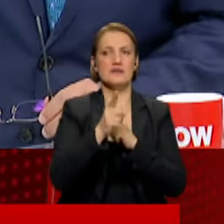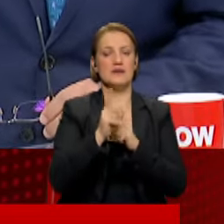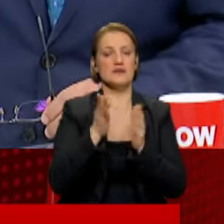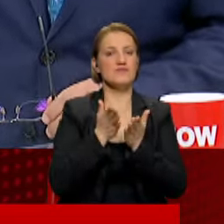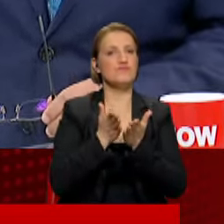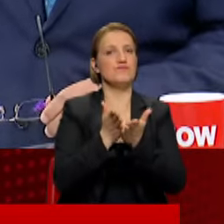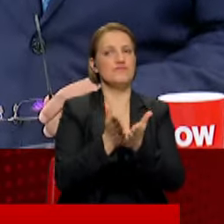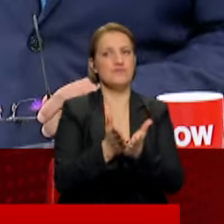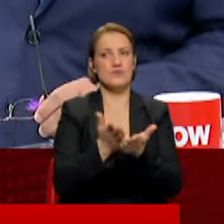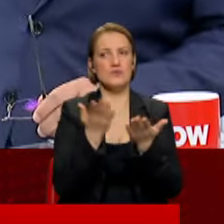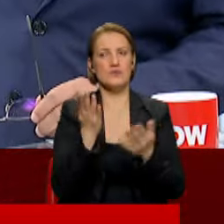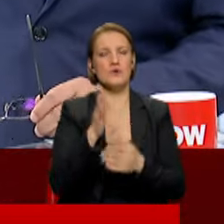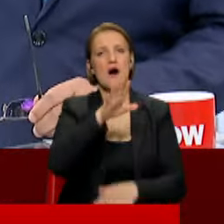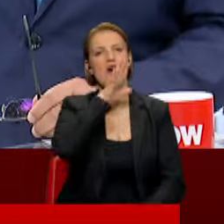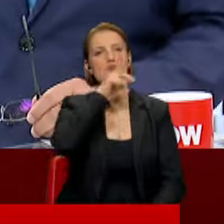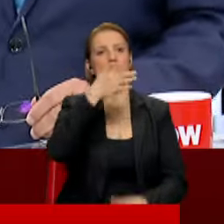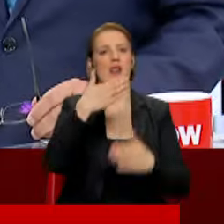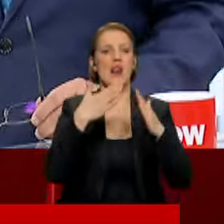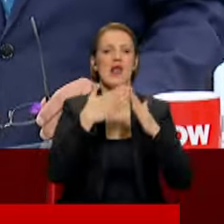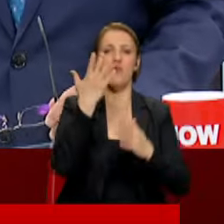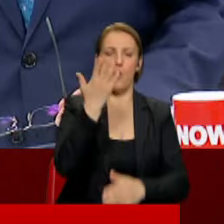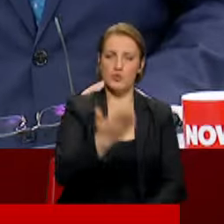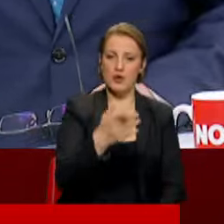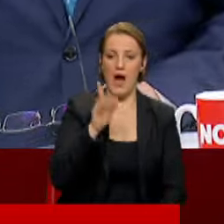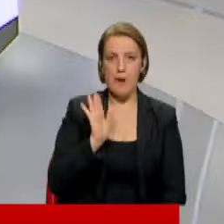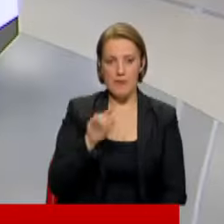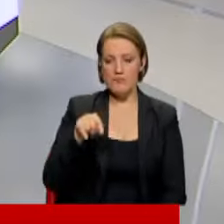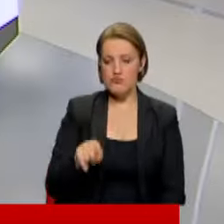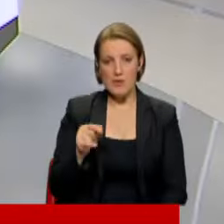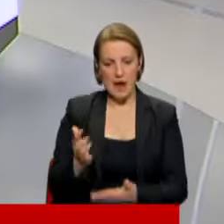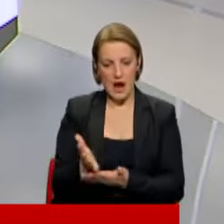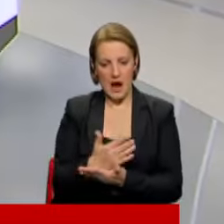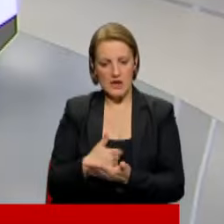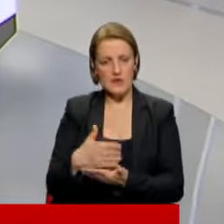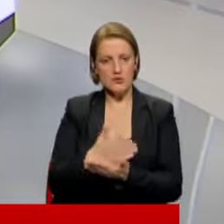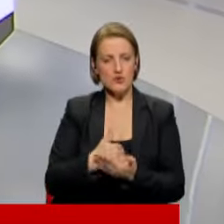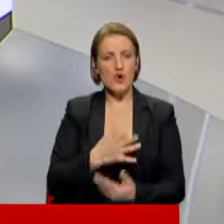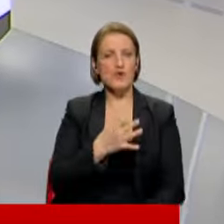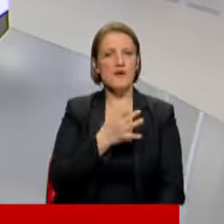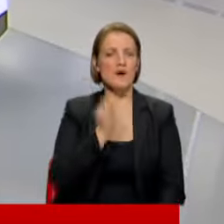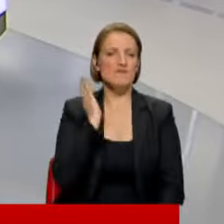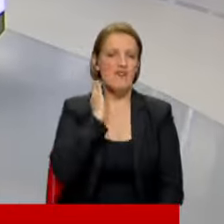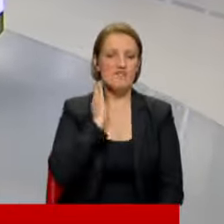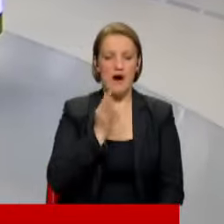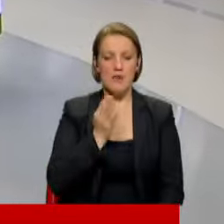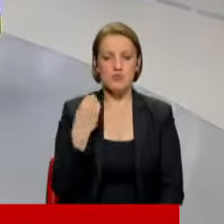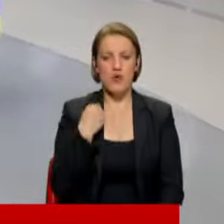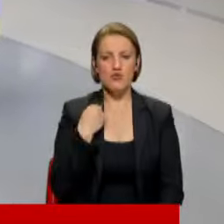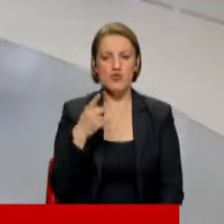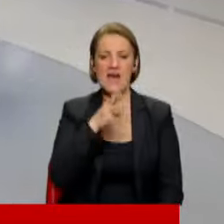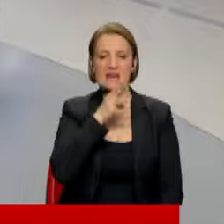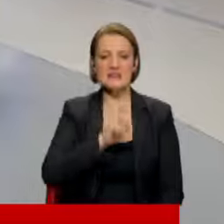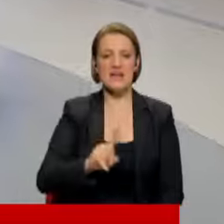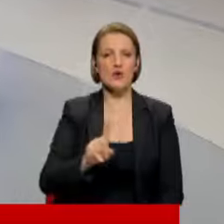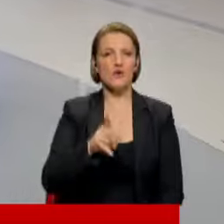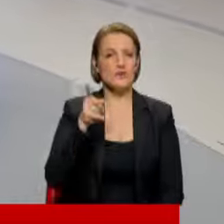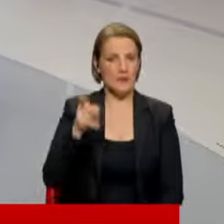yatınız Bilmem yurt dışında katınız olsun ama burada para kazanıyorsanız Şükran burcunun karşılığı olarak Esenyurt'ta da bir